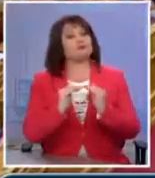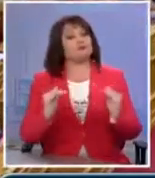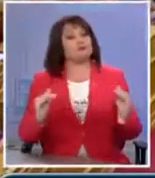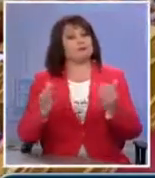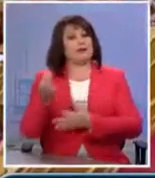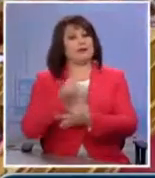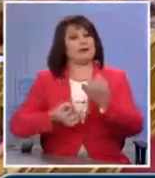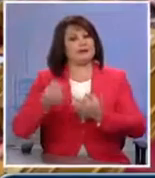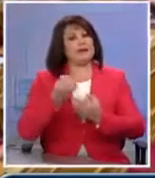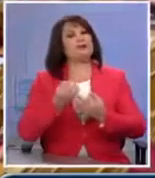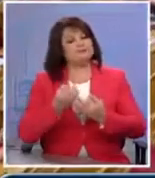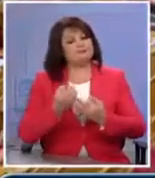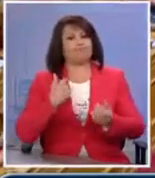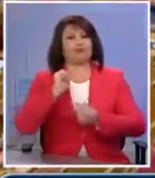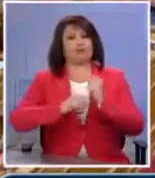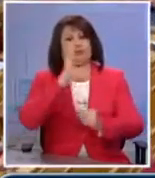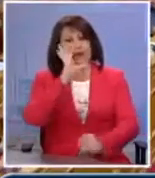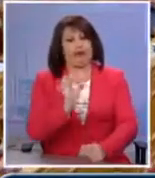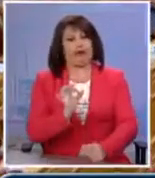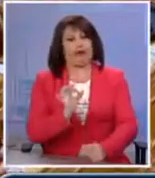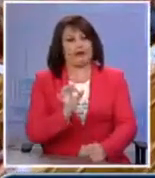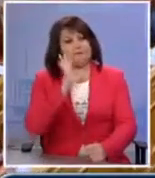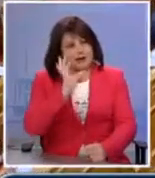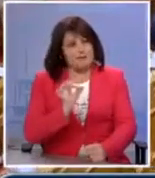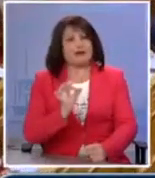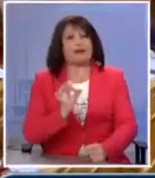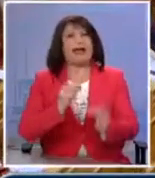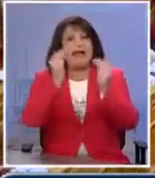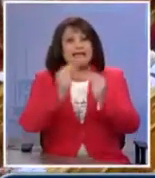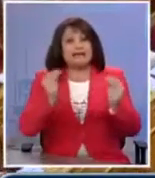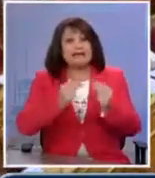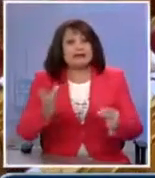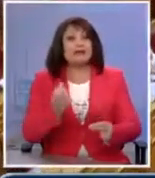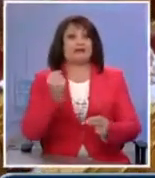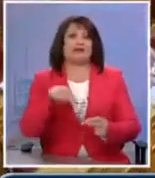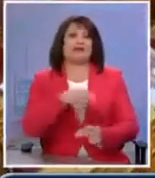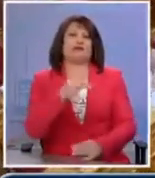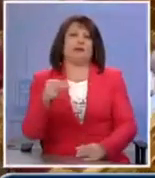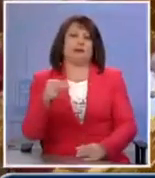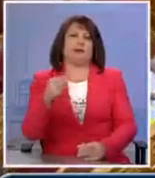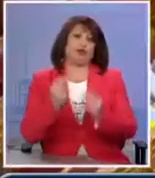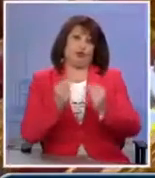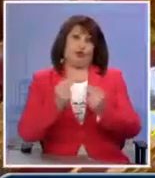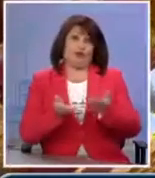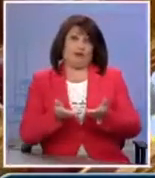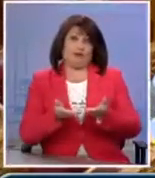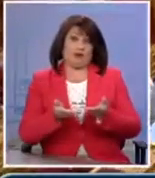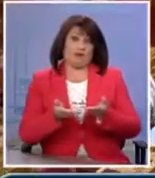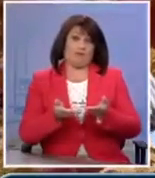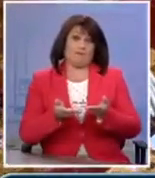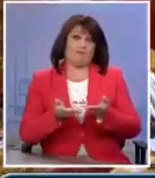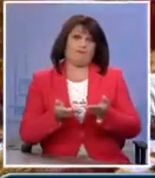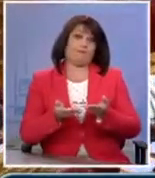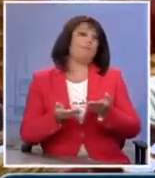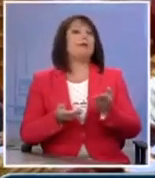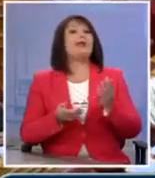από την πλευρά σας και προσπάθεια ειλικρινή για να βρεθούν λύσεις στο πρόβλημα αυτό. Διότι ανεξάρτητα το ποιες